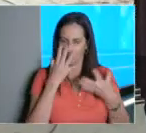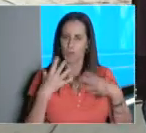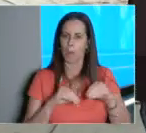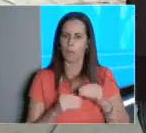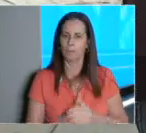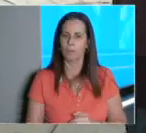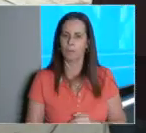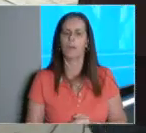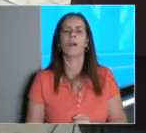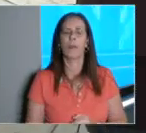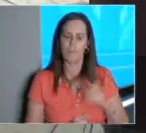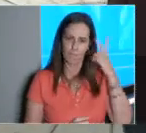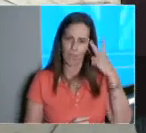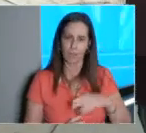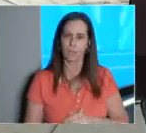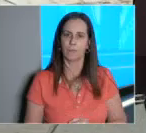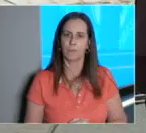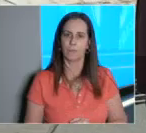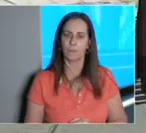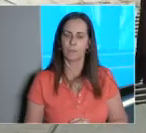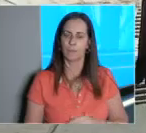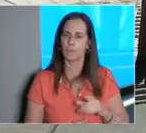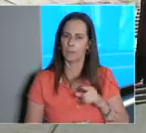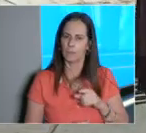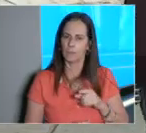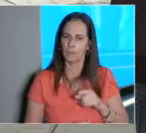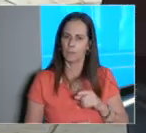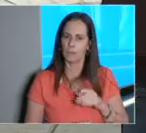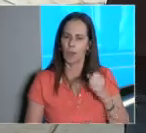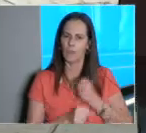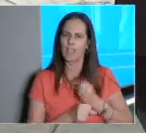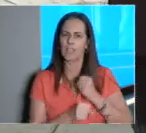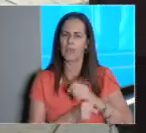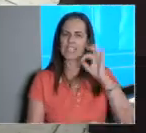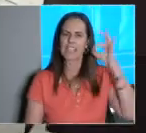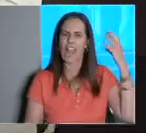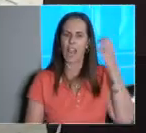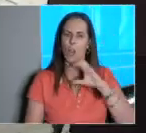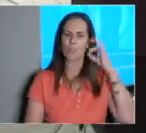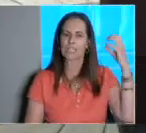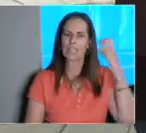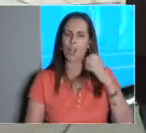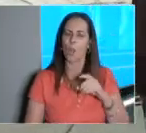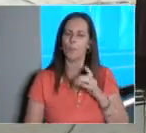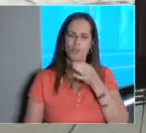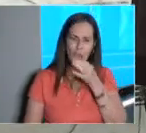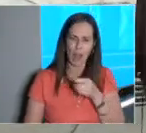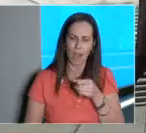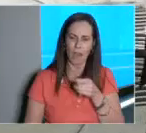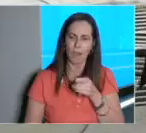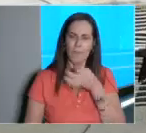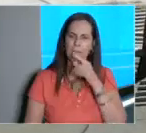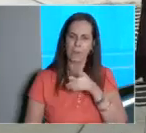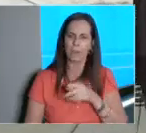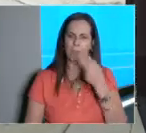משפחה. הבנתי, אוקיי. לא, אבל זה לא, תגיד, בסלקום. סלקום, ראיתי על המותג. יש לך את זה של סלקום. תגיד, אבל שאלה. בן